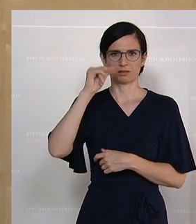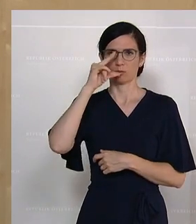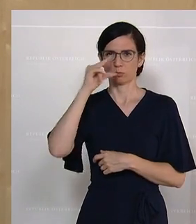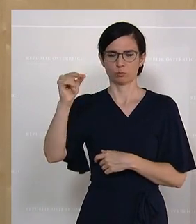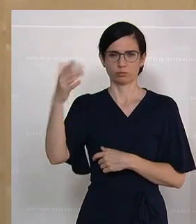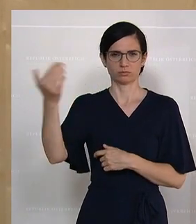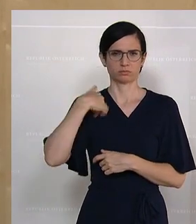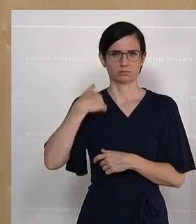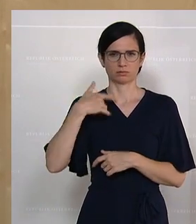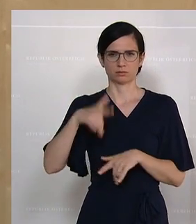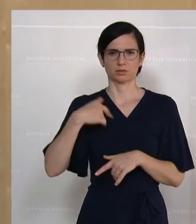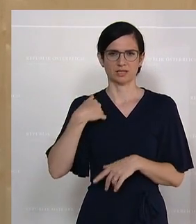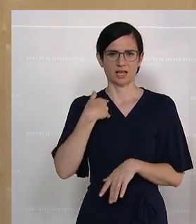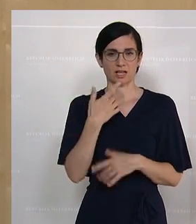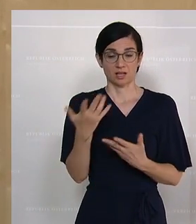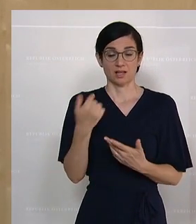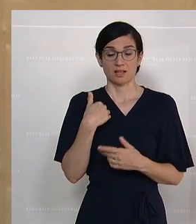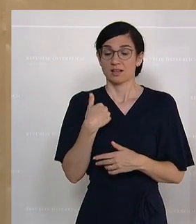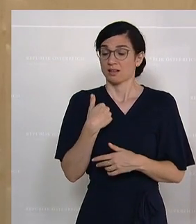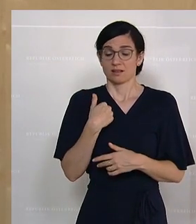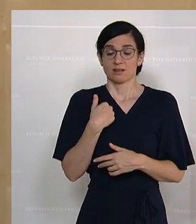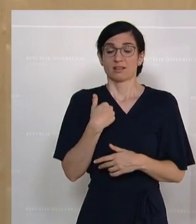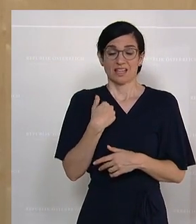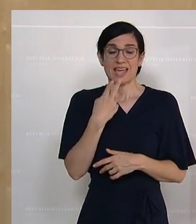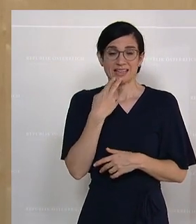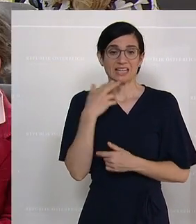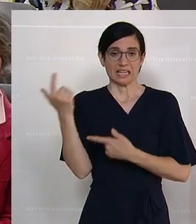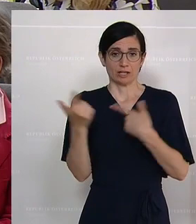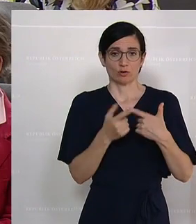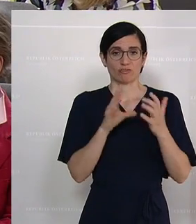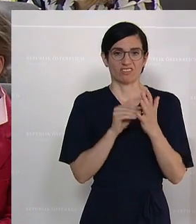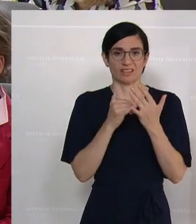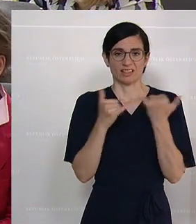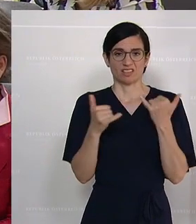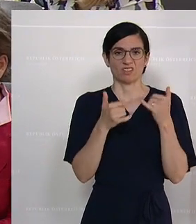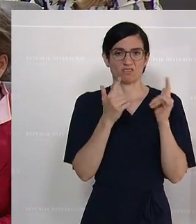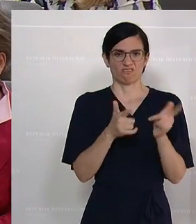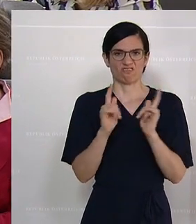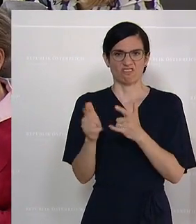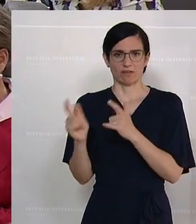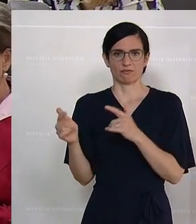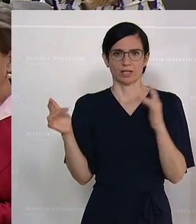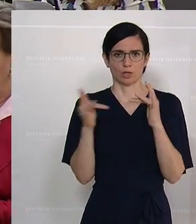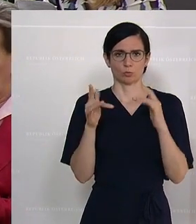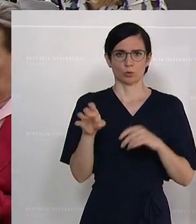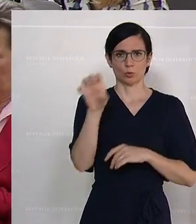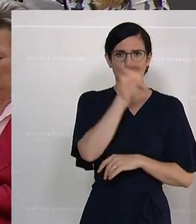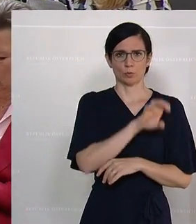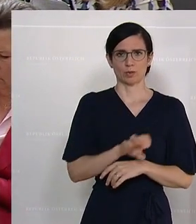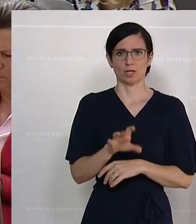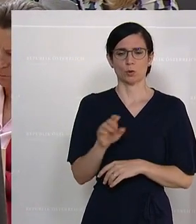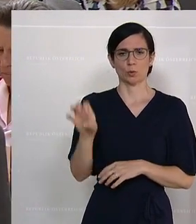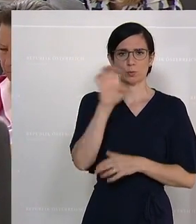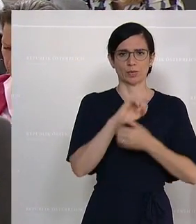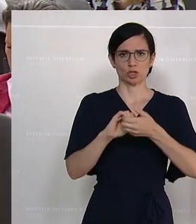zurückschrecken wird energielieferungen als waffe einzusetzen jedenfalls gegenüber europa weil die zerstörung der europäischen